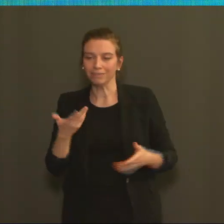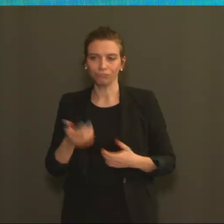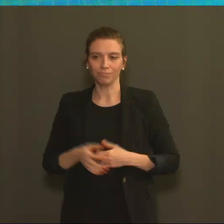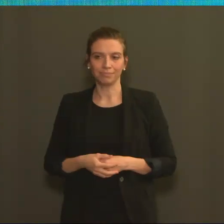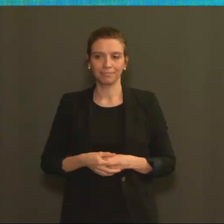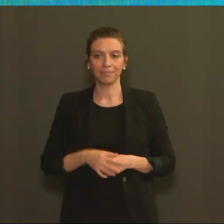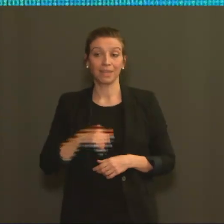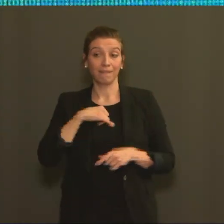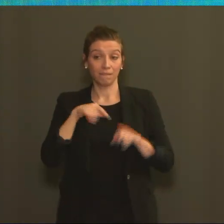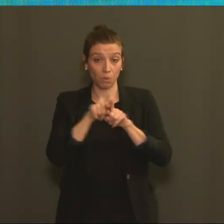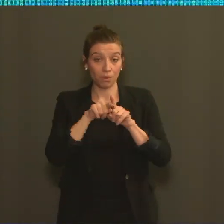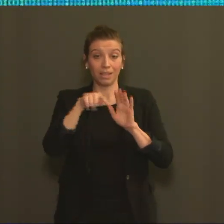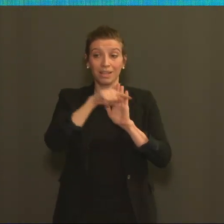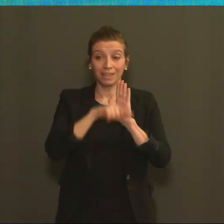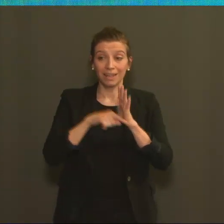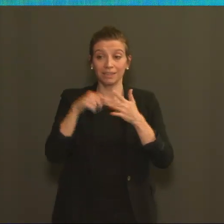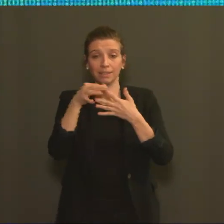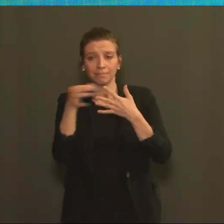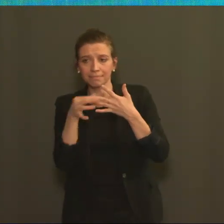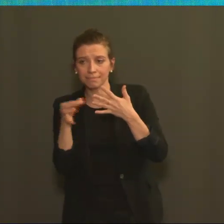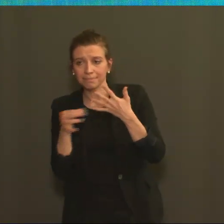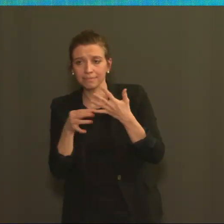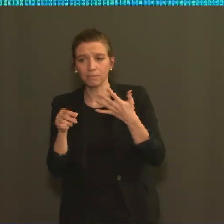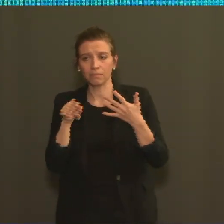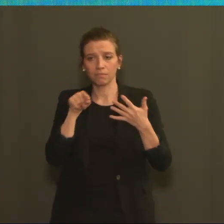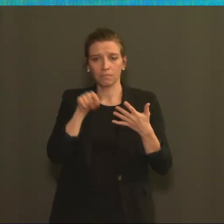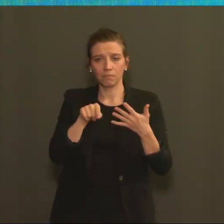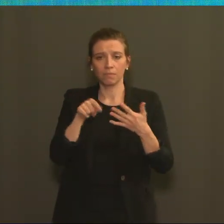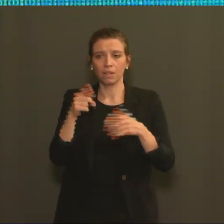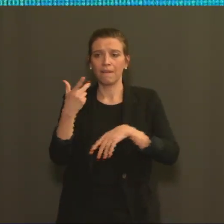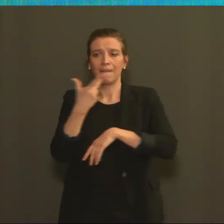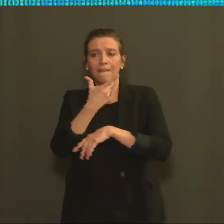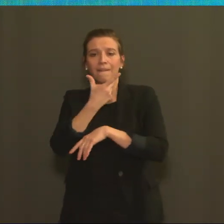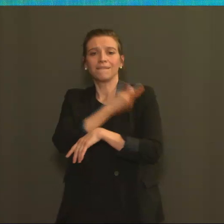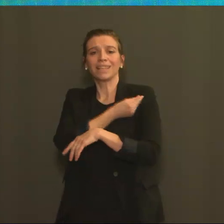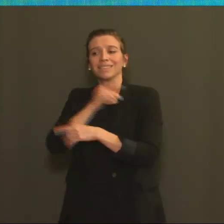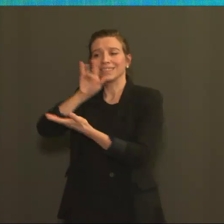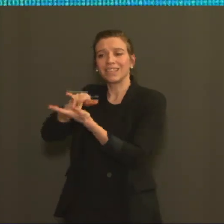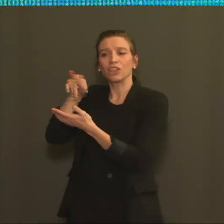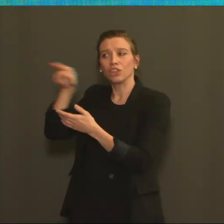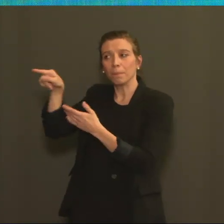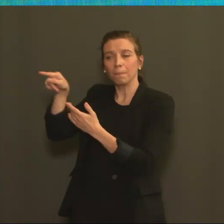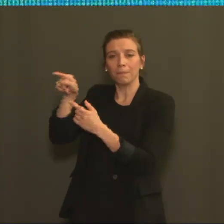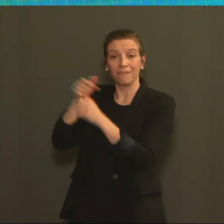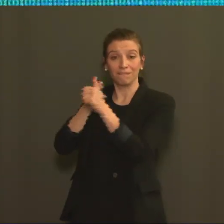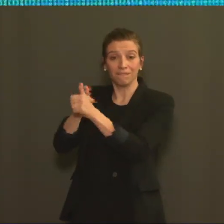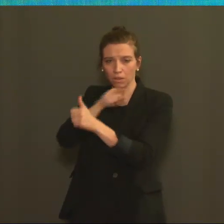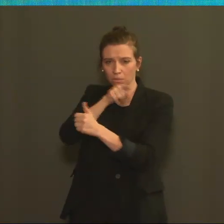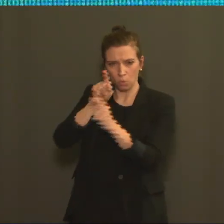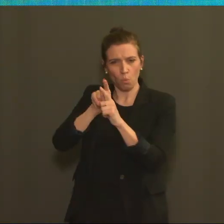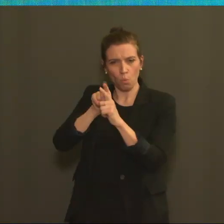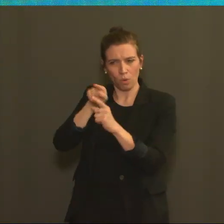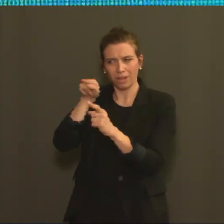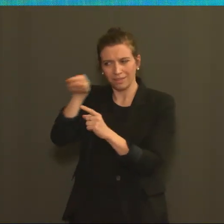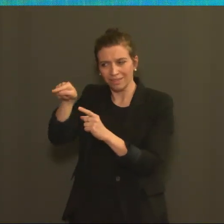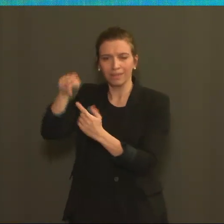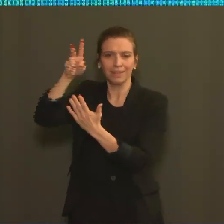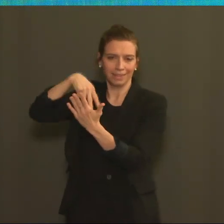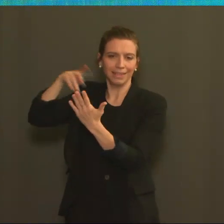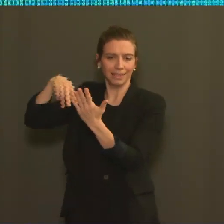tot slot wens ik iedereen welgemeend te bedanken voor de belangrijke inspanningen die ze geleverd hebben